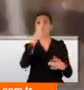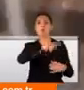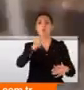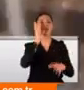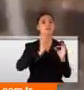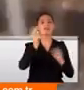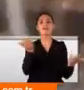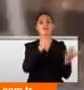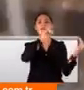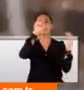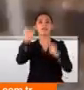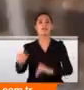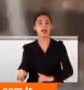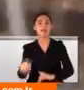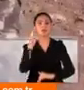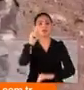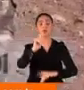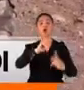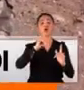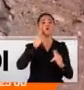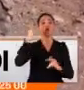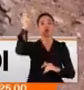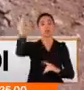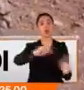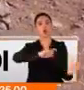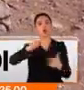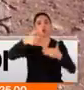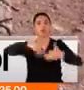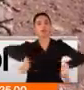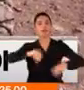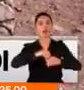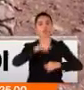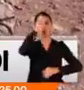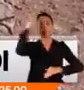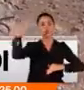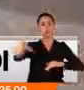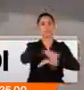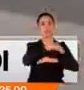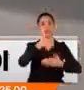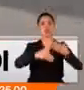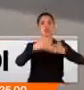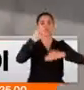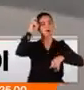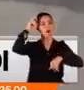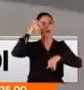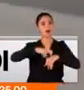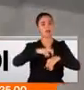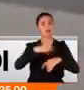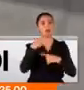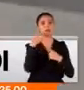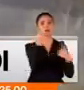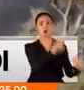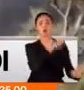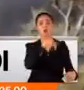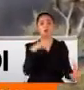geldi? Cumhurbaşkanı Erdoğansa göç dalgasını engellemek için Türkiye sınırına örülen duvarları hatırlattı. CHP'ye